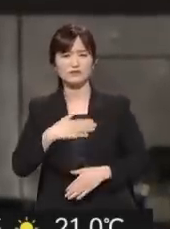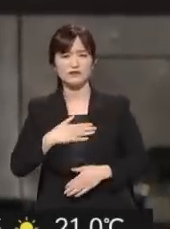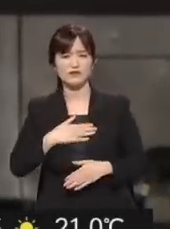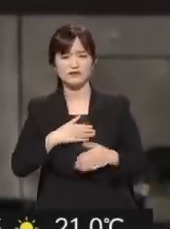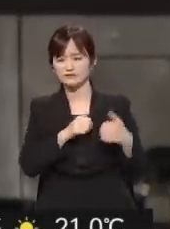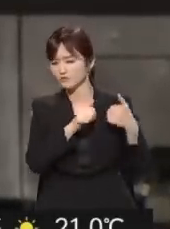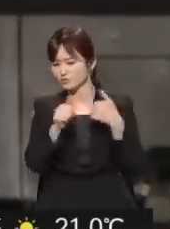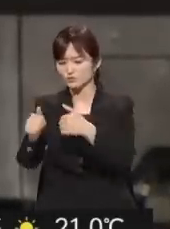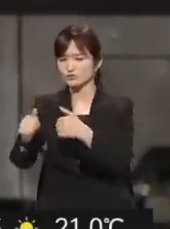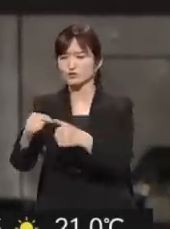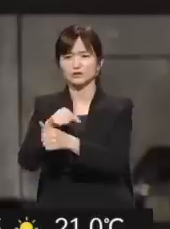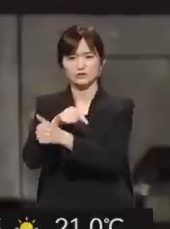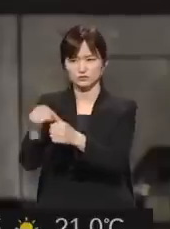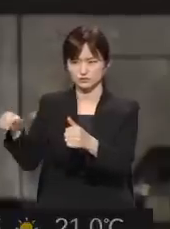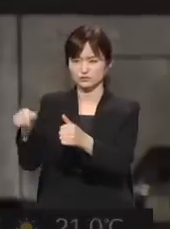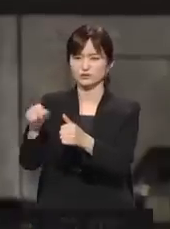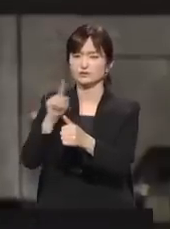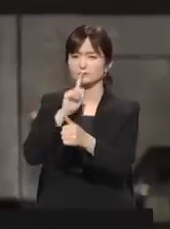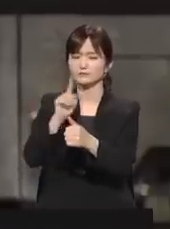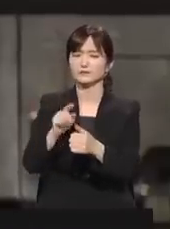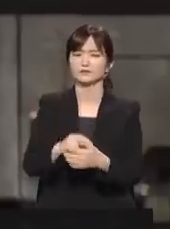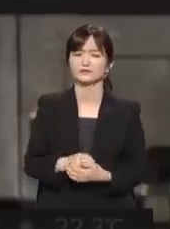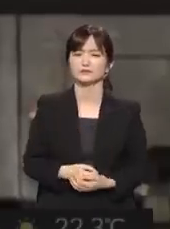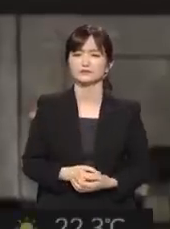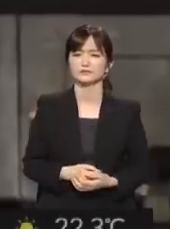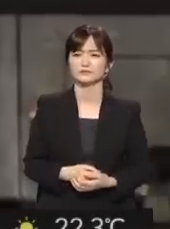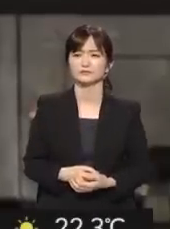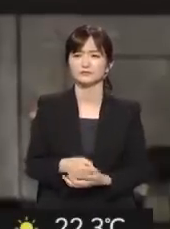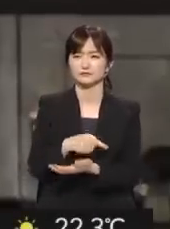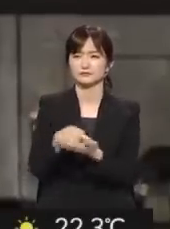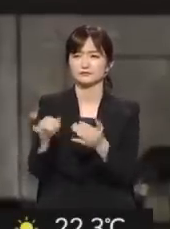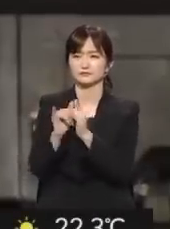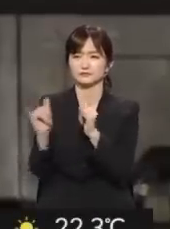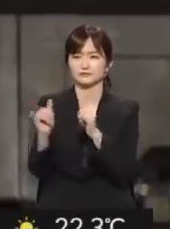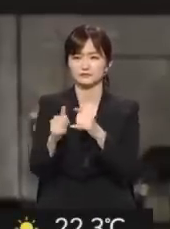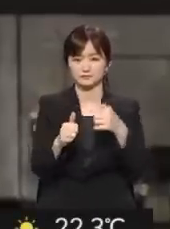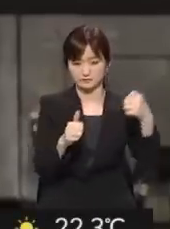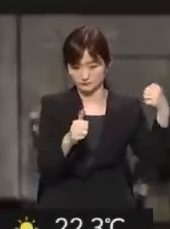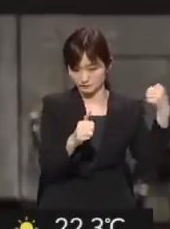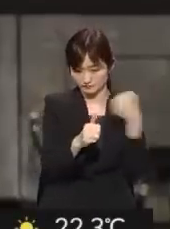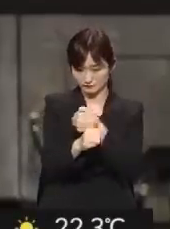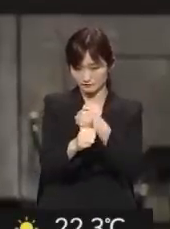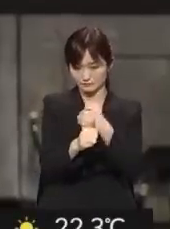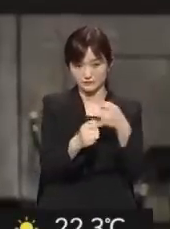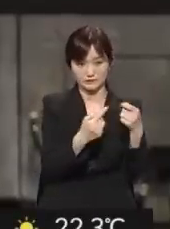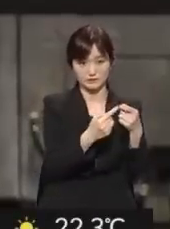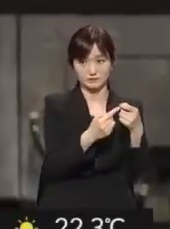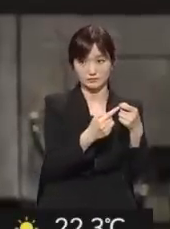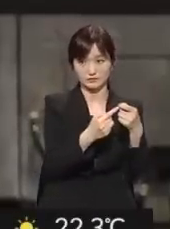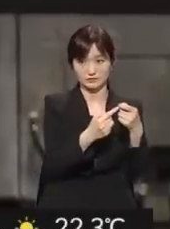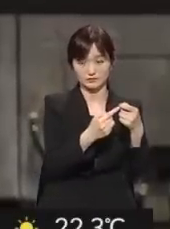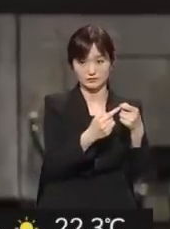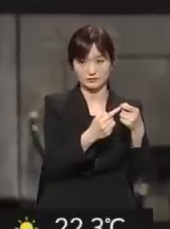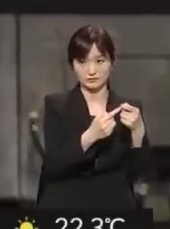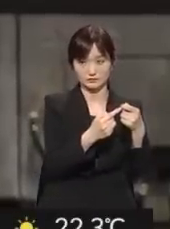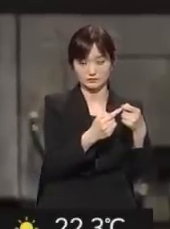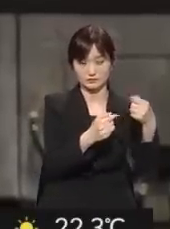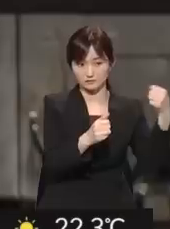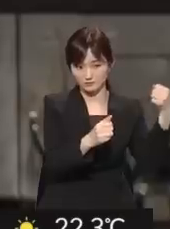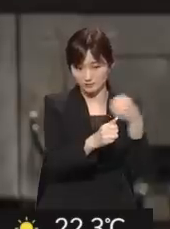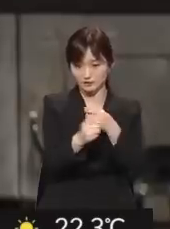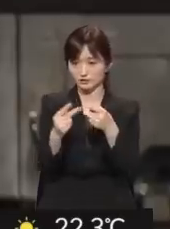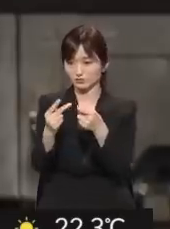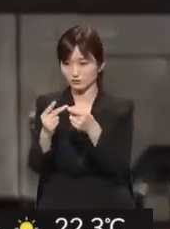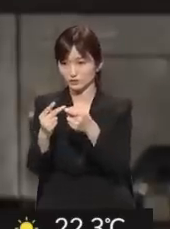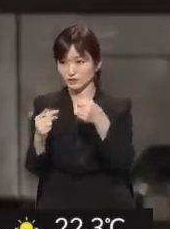주기로 온다 그랬다 이런 얘기를 했다라는 겁니다 그러면 틀림없이 피해자는 그 가해왔던 그 1차 폭행이 가해자들이 1차 폭행이 가해자들 다